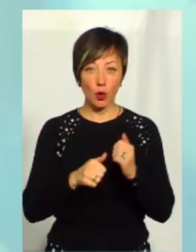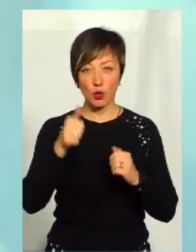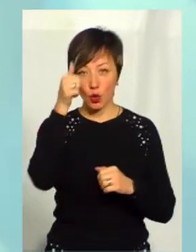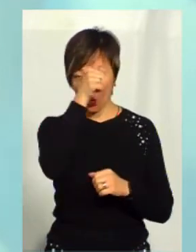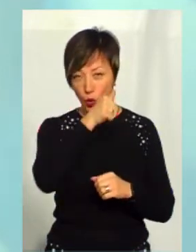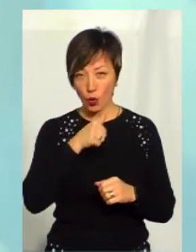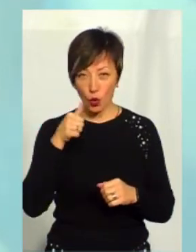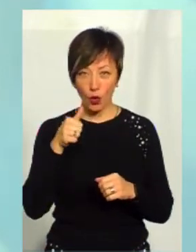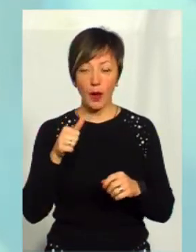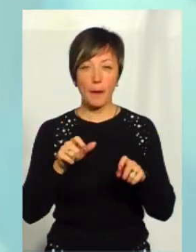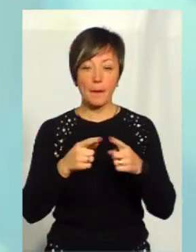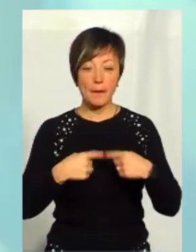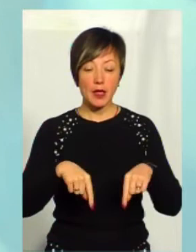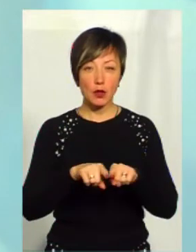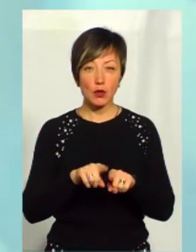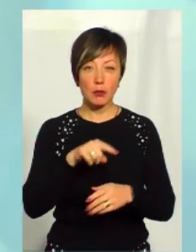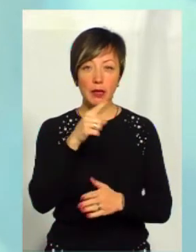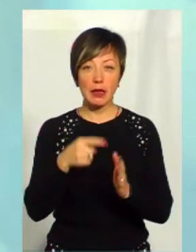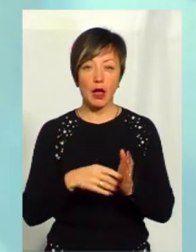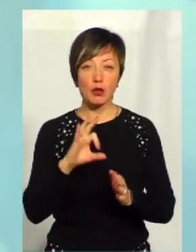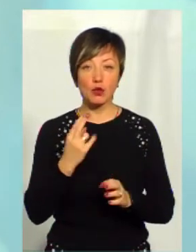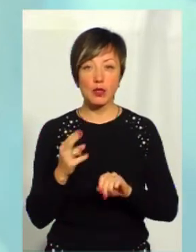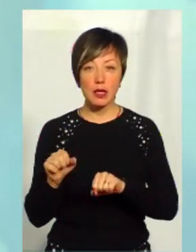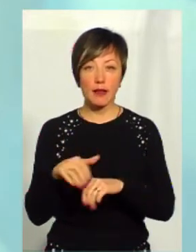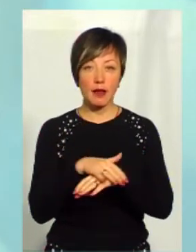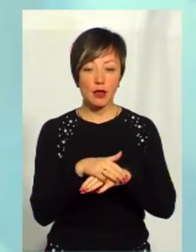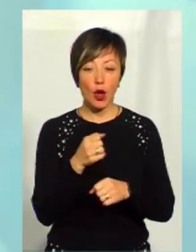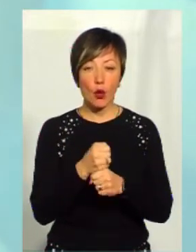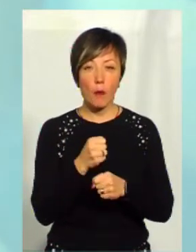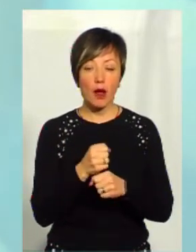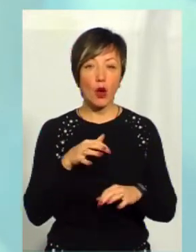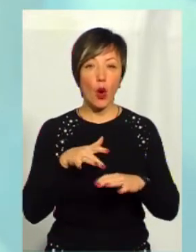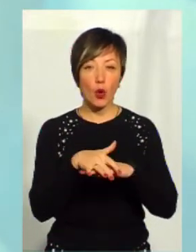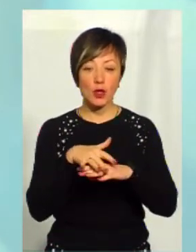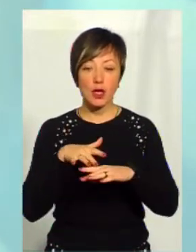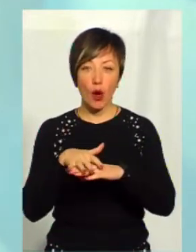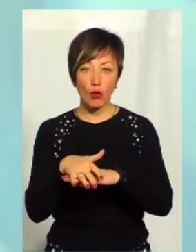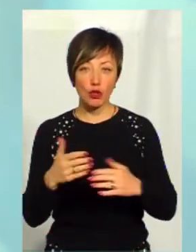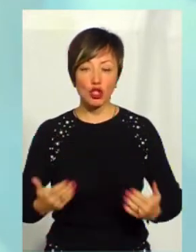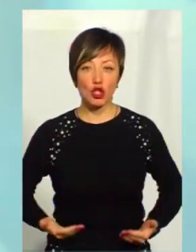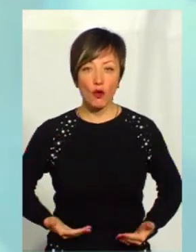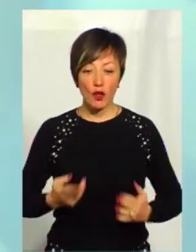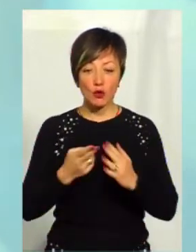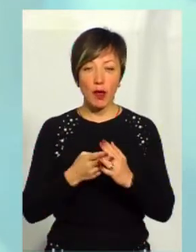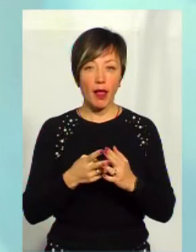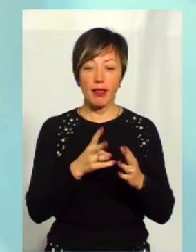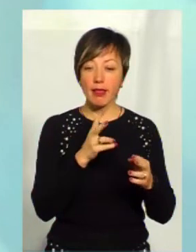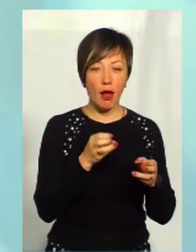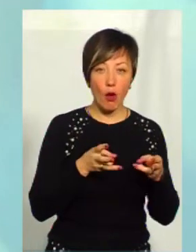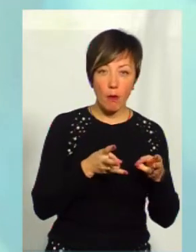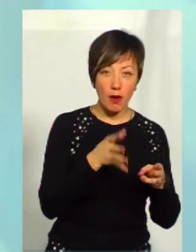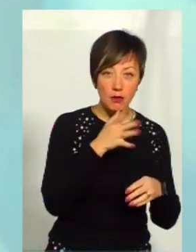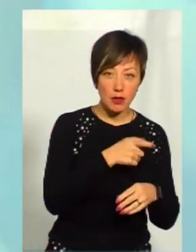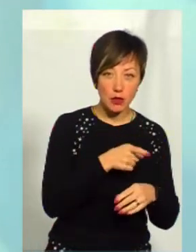травні, структурні підрозділи з питань соціального захисту населення роблять розрахунок житлових субсидій на неопалювальний